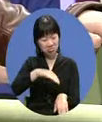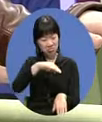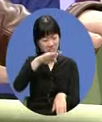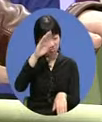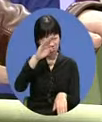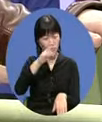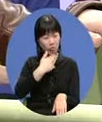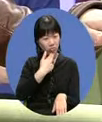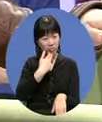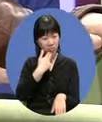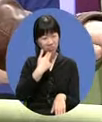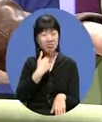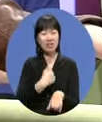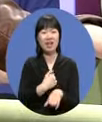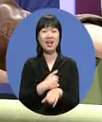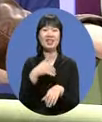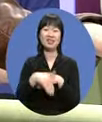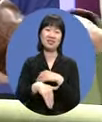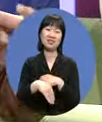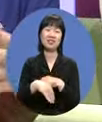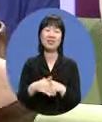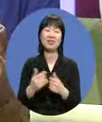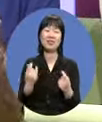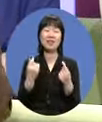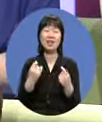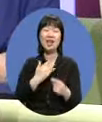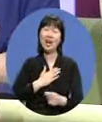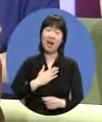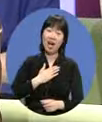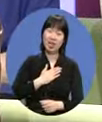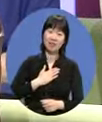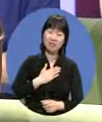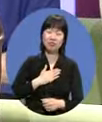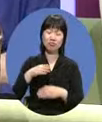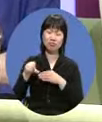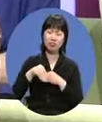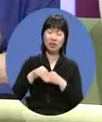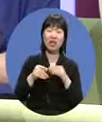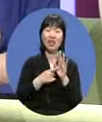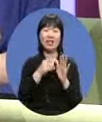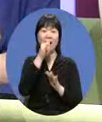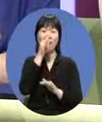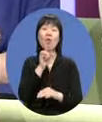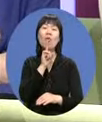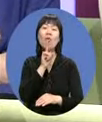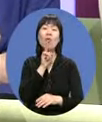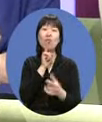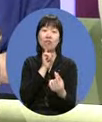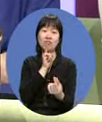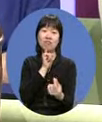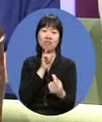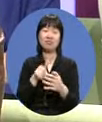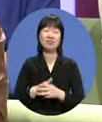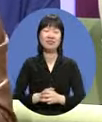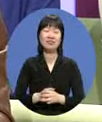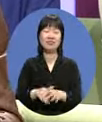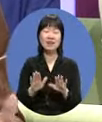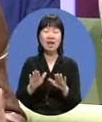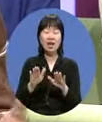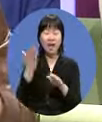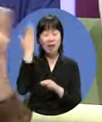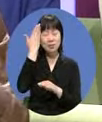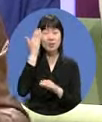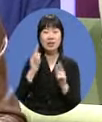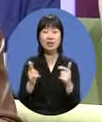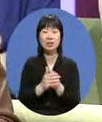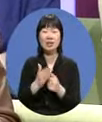120cm tall 이렇게 한다든지 이렇게 감정이 묻어야 그게 언어입니다. 네. 이게 학문이 아니기